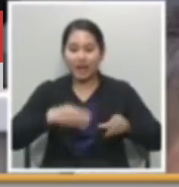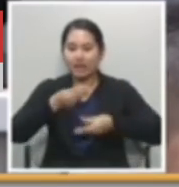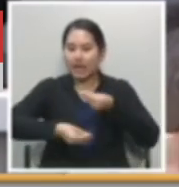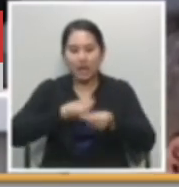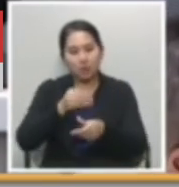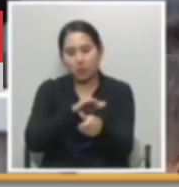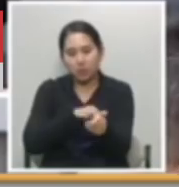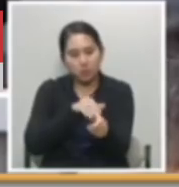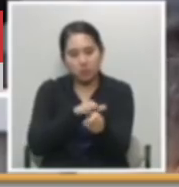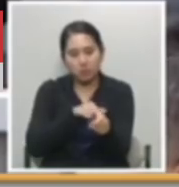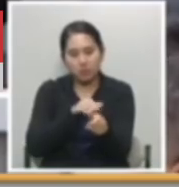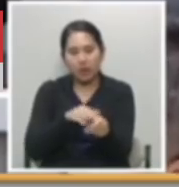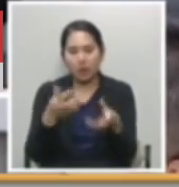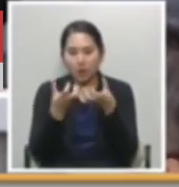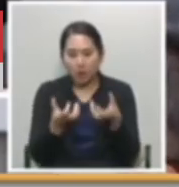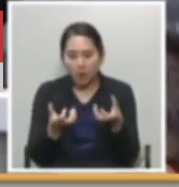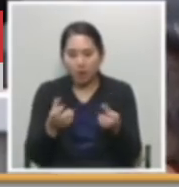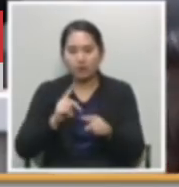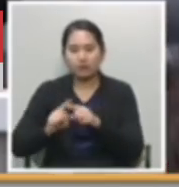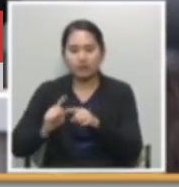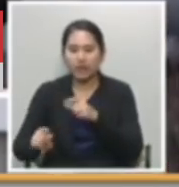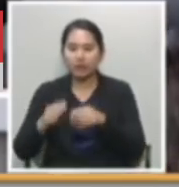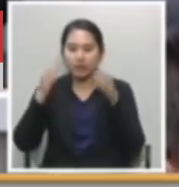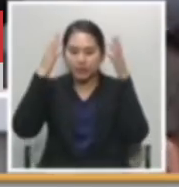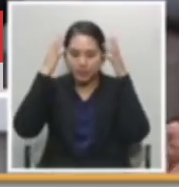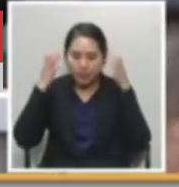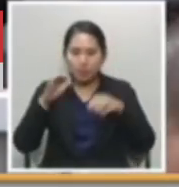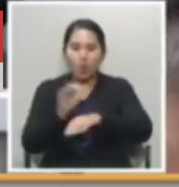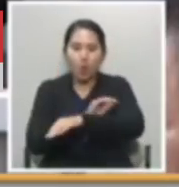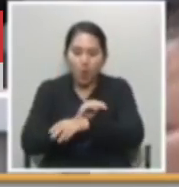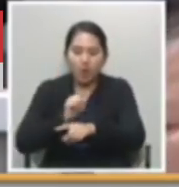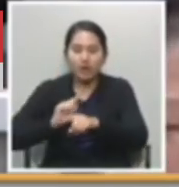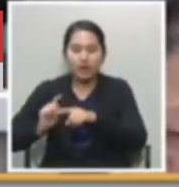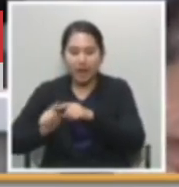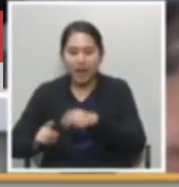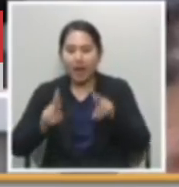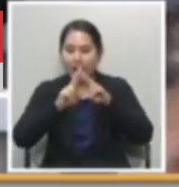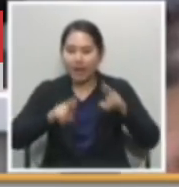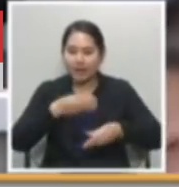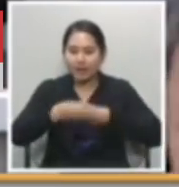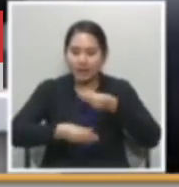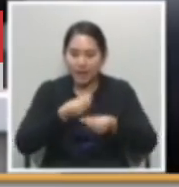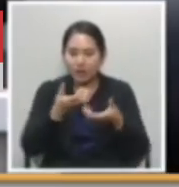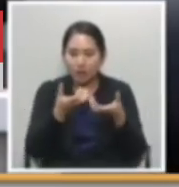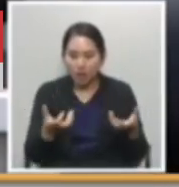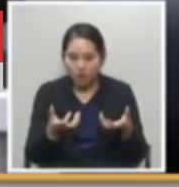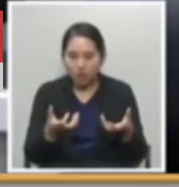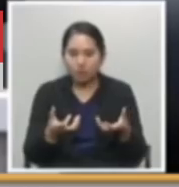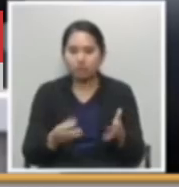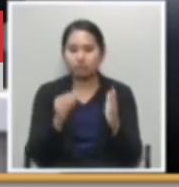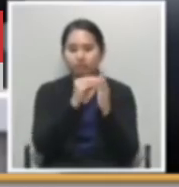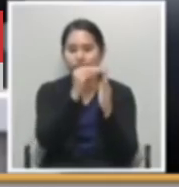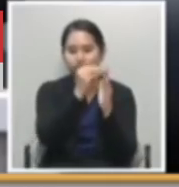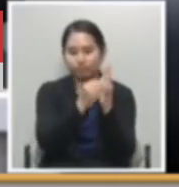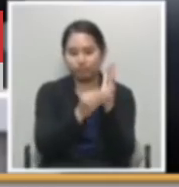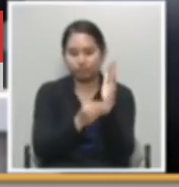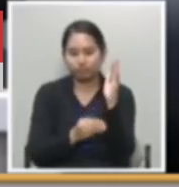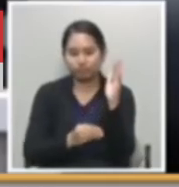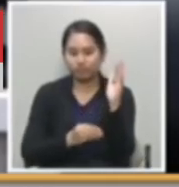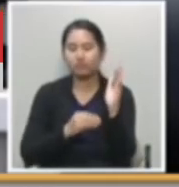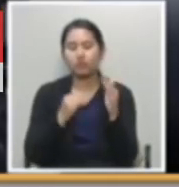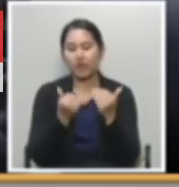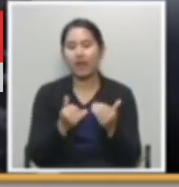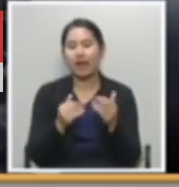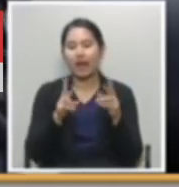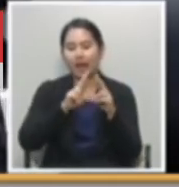ารมากวันนี้ไอ้ร้านขายสะดวกซื้อทั้งหลายแหละมันไปขยายไปทั่วประเทศร้านของทำเจ๊งหมดเล